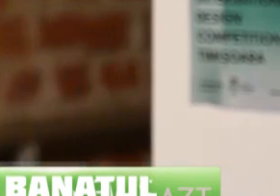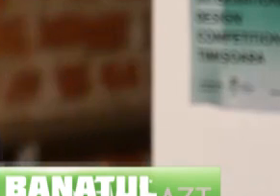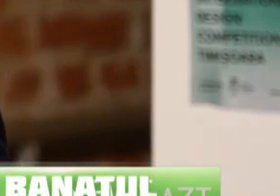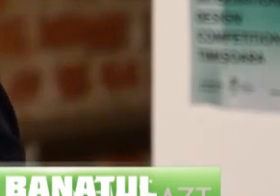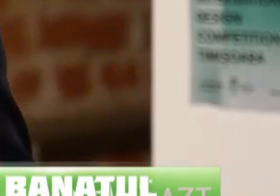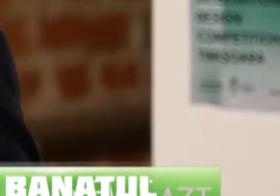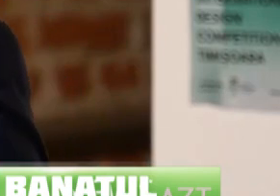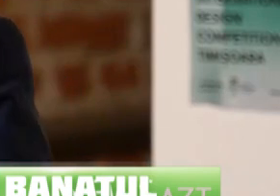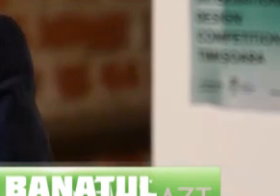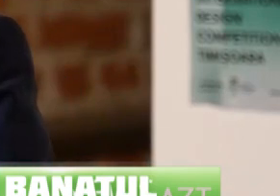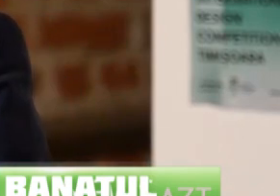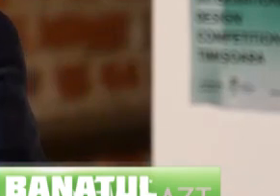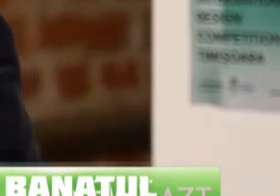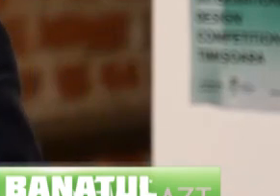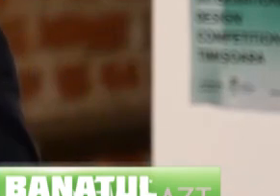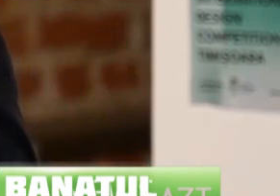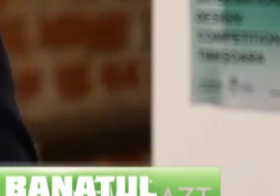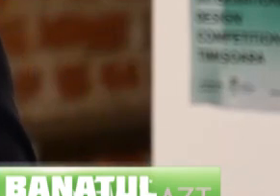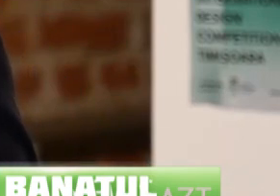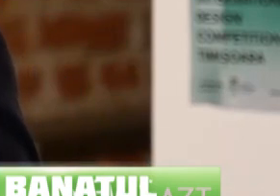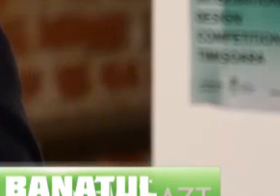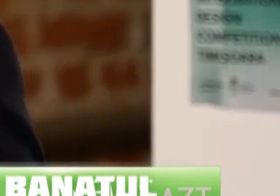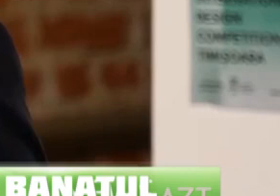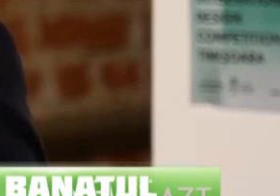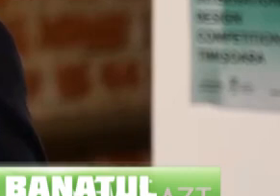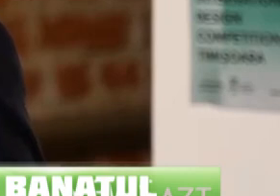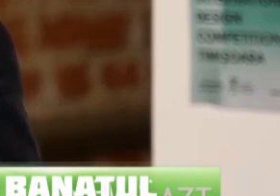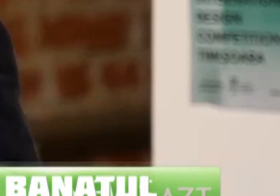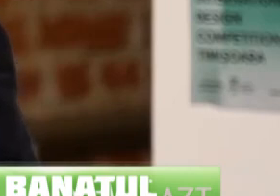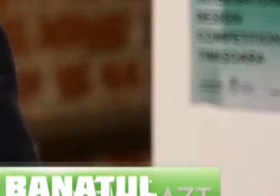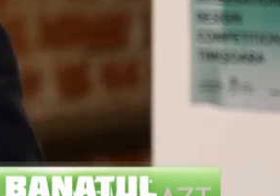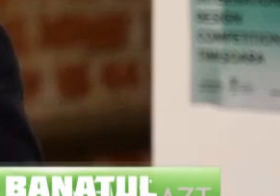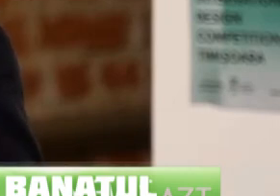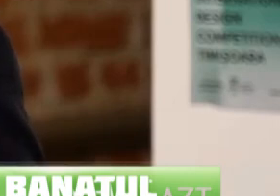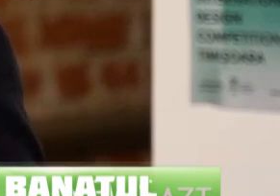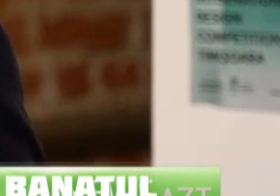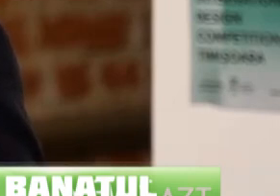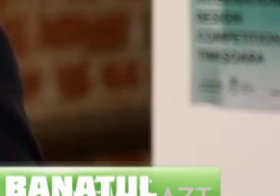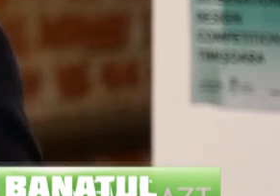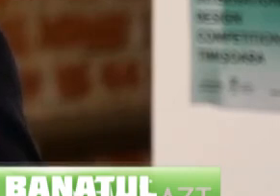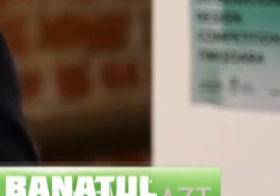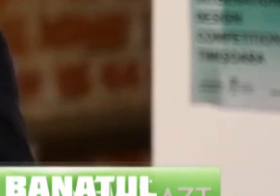pe care timișorenii o au cu această piață,